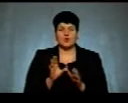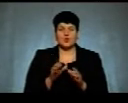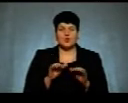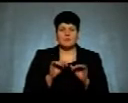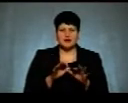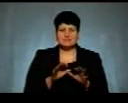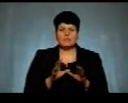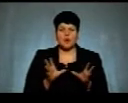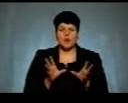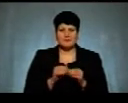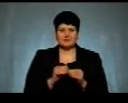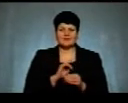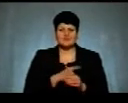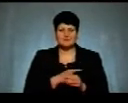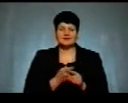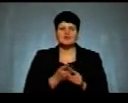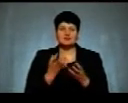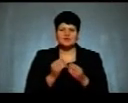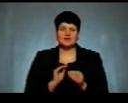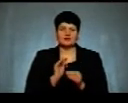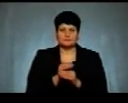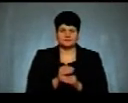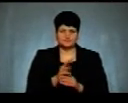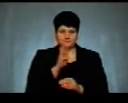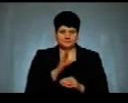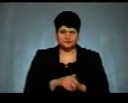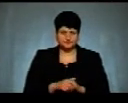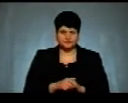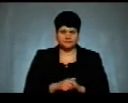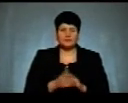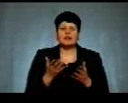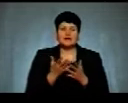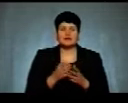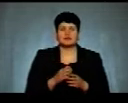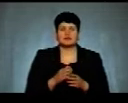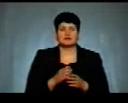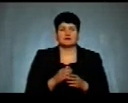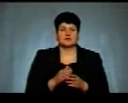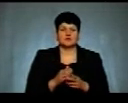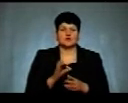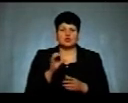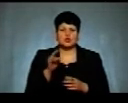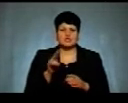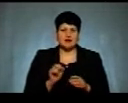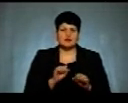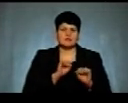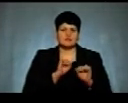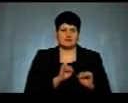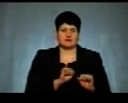Здійснюються такі додаткові виплати. Який соціальний захист гарантує держава сім'ям тернопільських